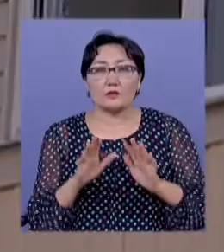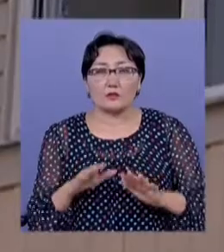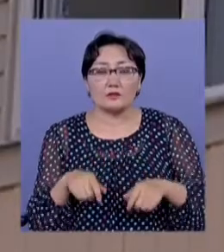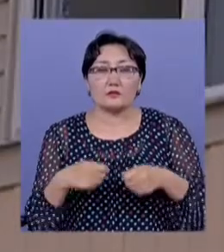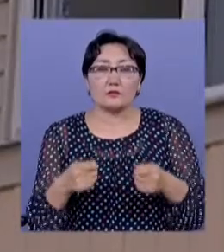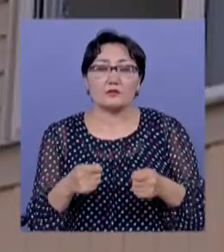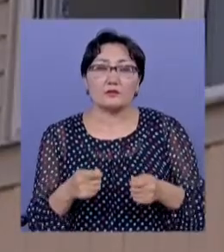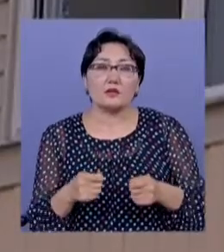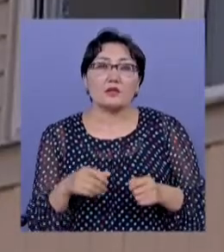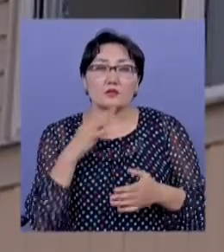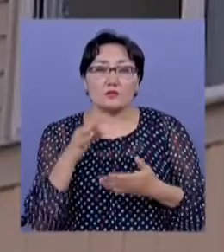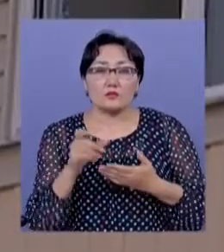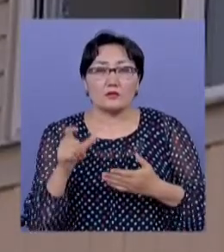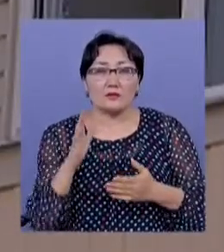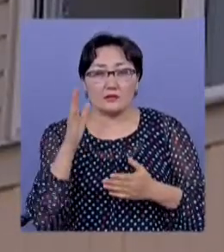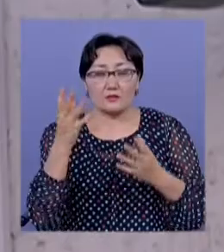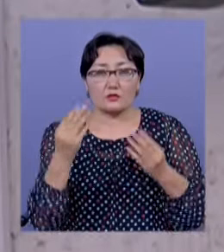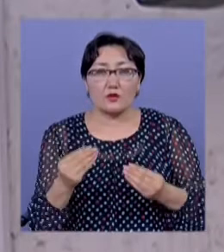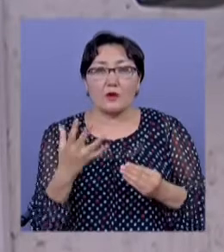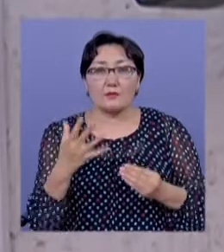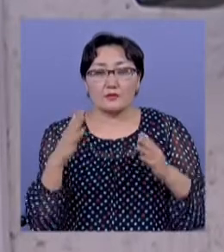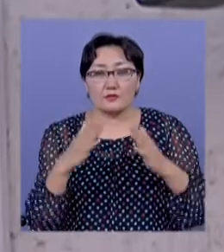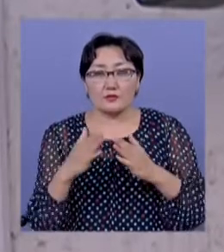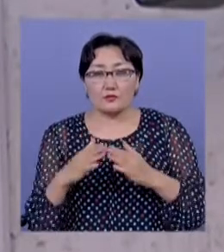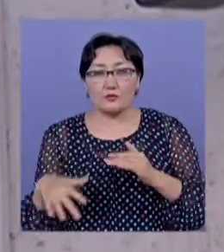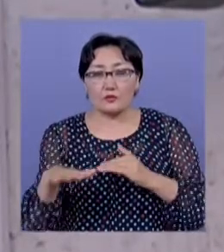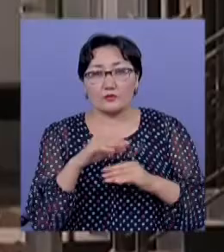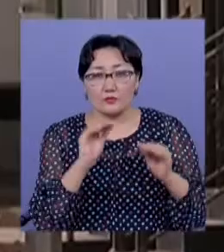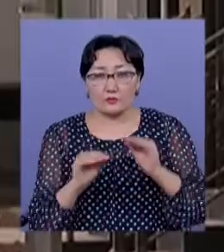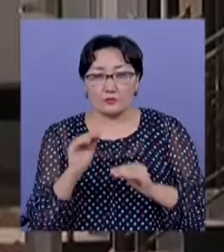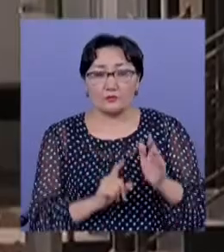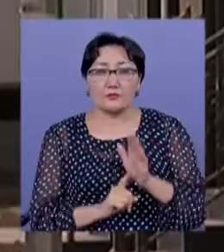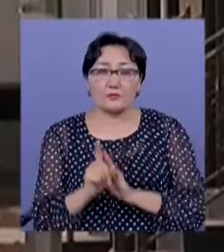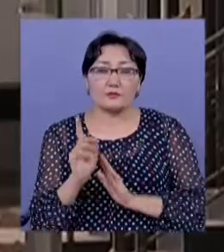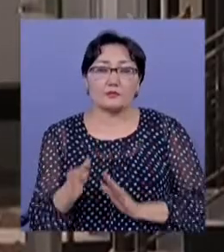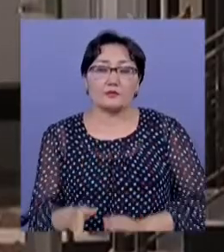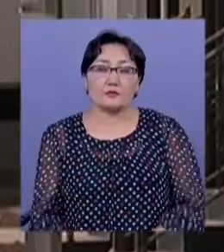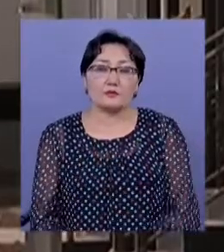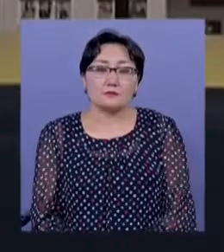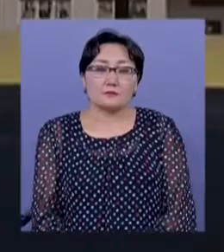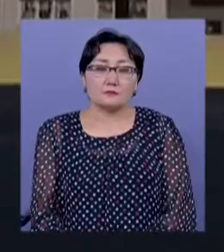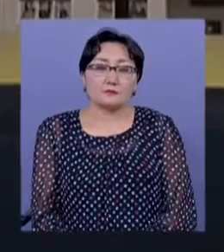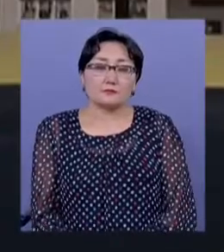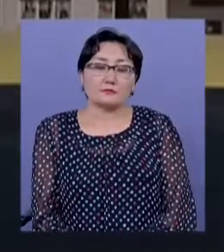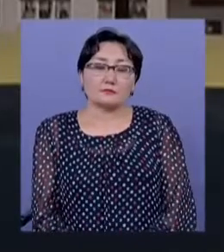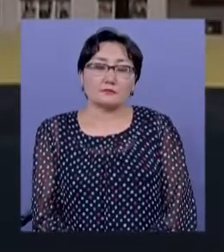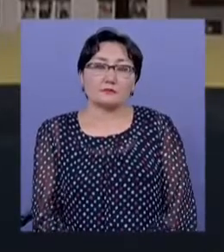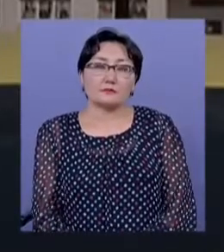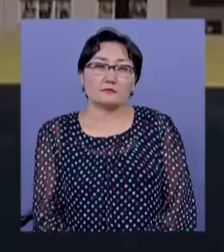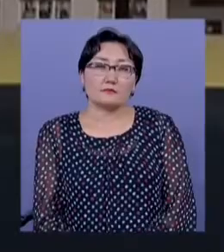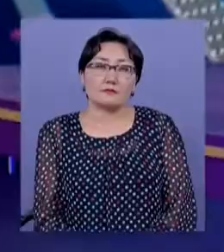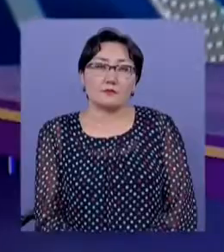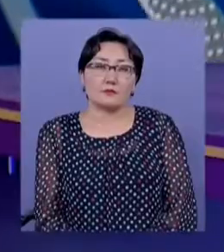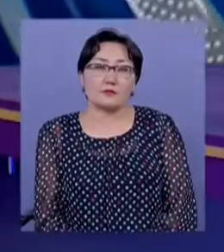қолданысқа беріледі. Жауаптылар алдағы күндері тағы 5 үйдің ауласын абаттандыруға кіріспекші. Айдана Мейрамбайқызы, Нұржан Оразбеков, Алматы